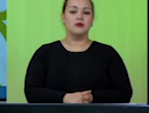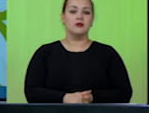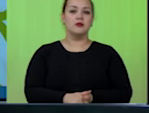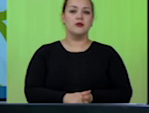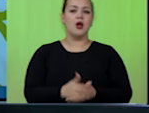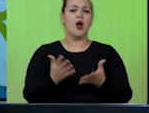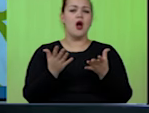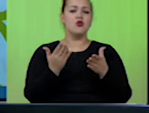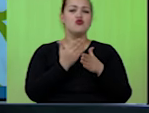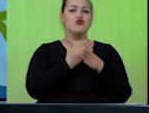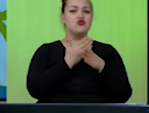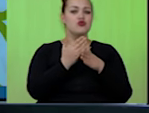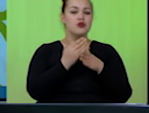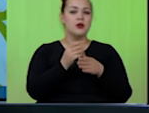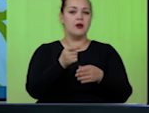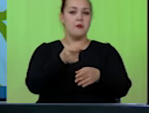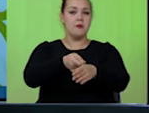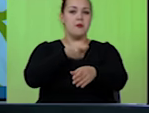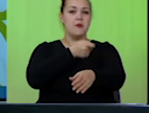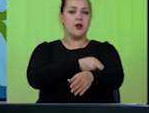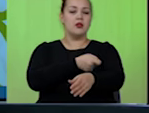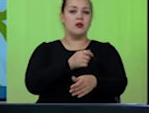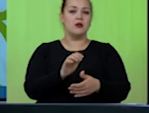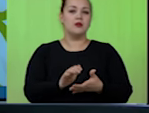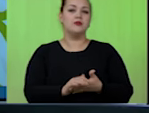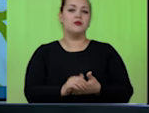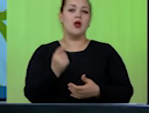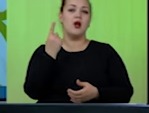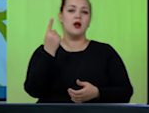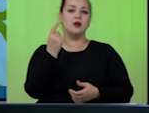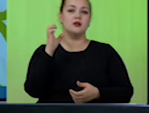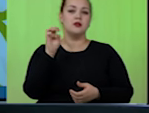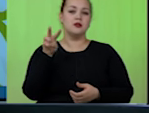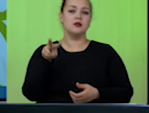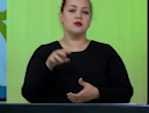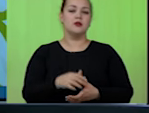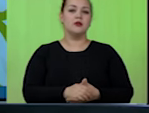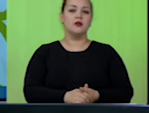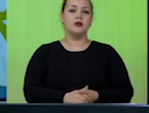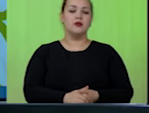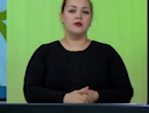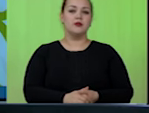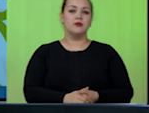Какую часть метра составляет 1 сантиметр?